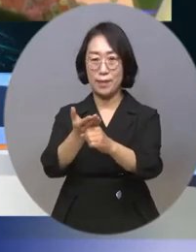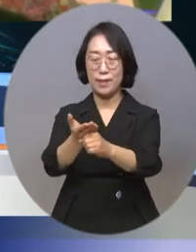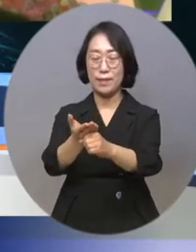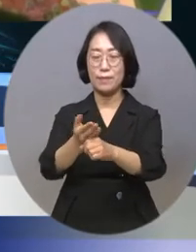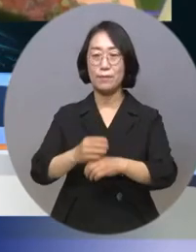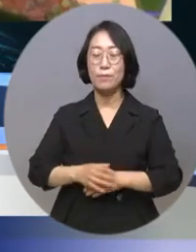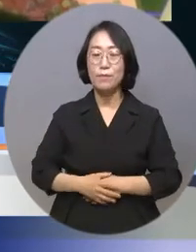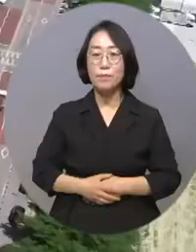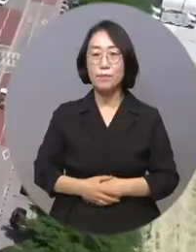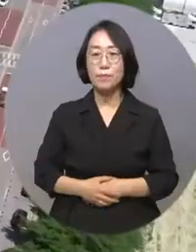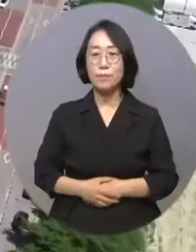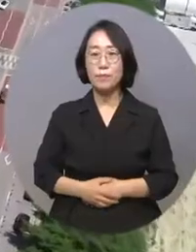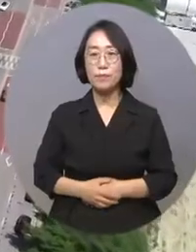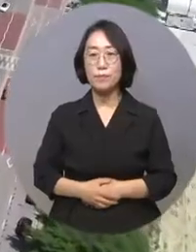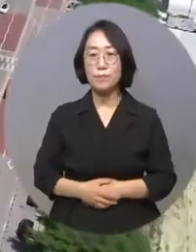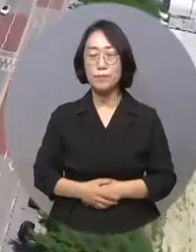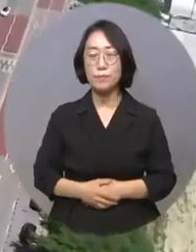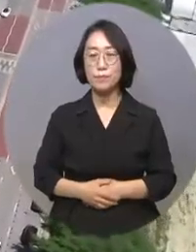다녀왔습니다.